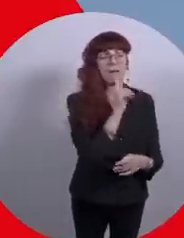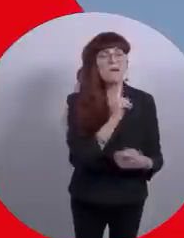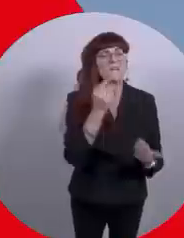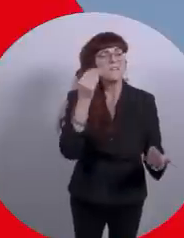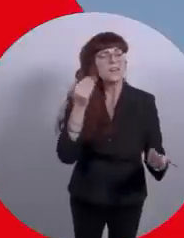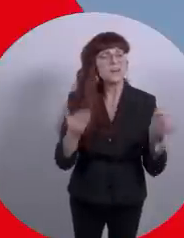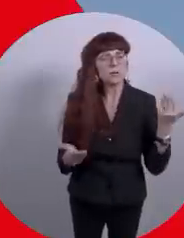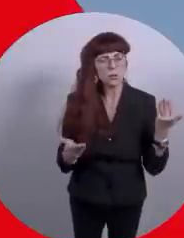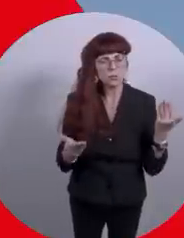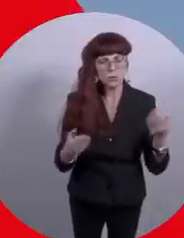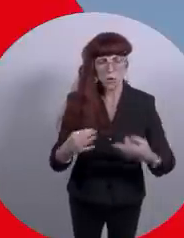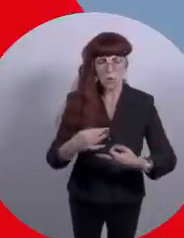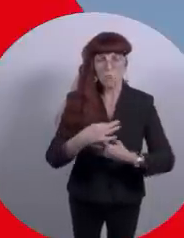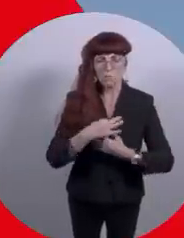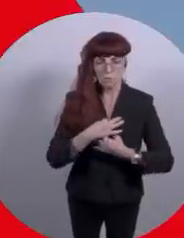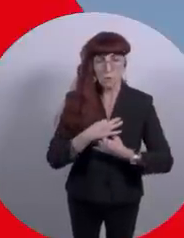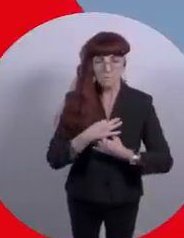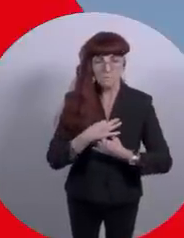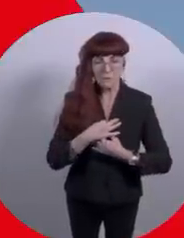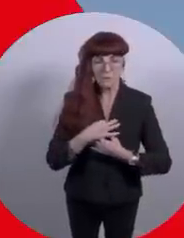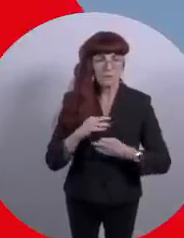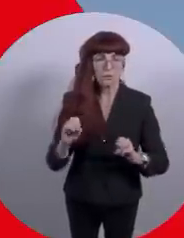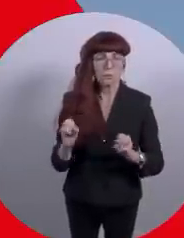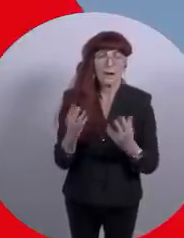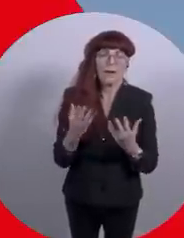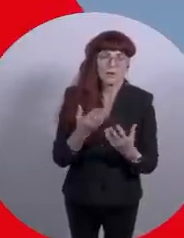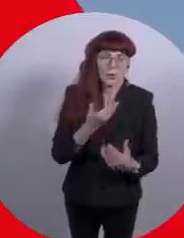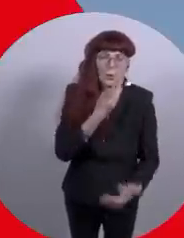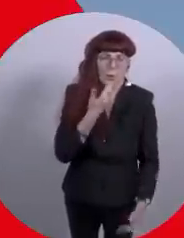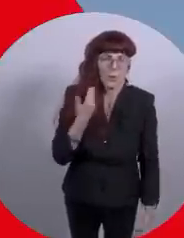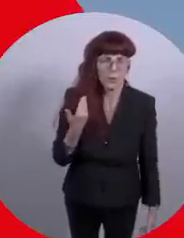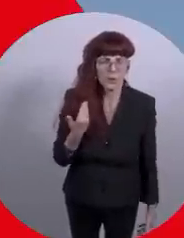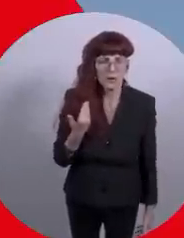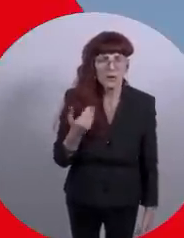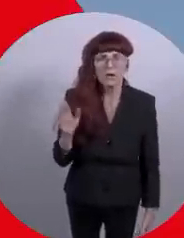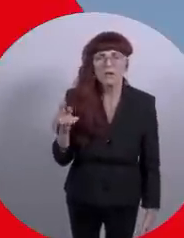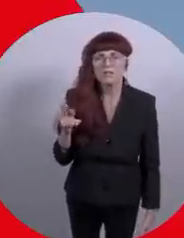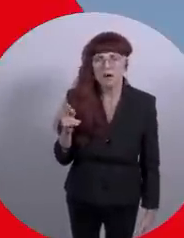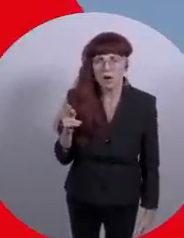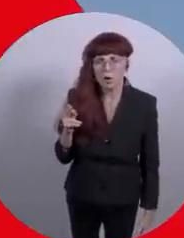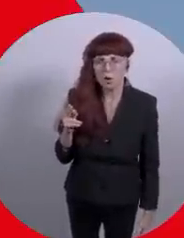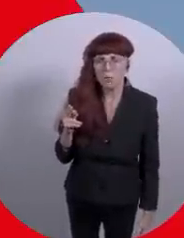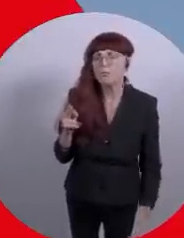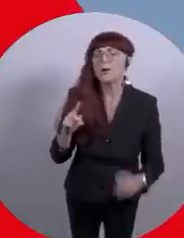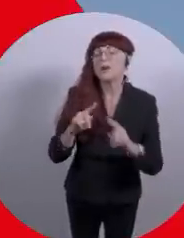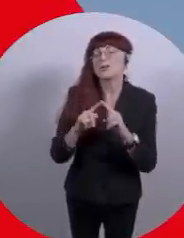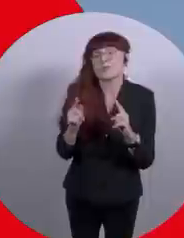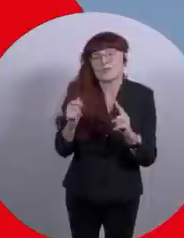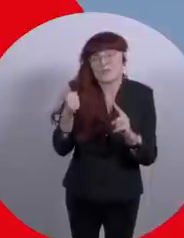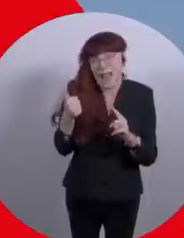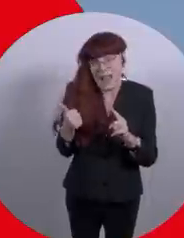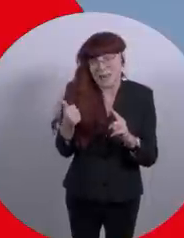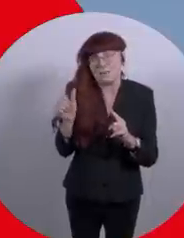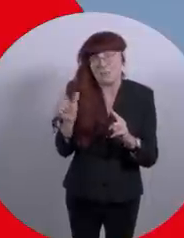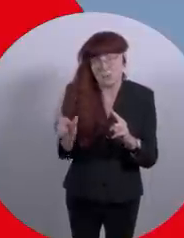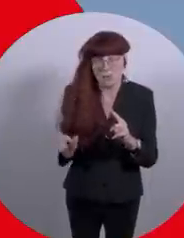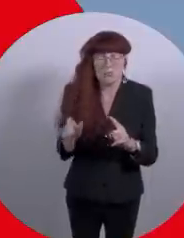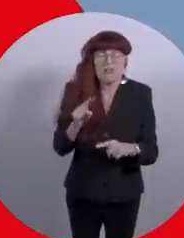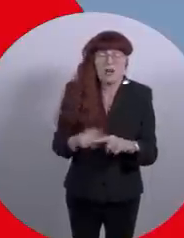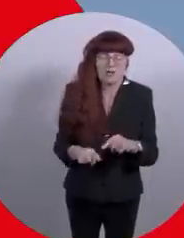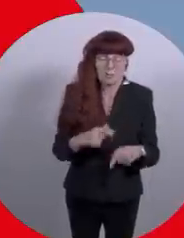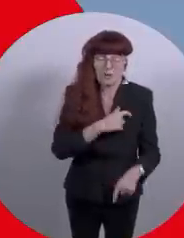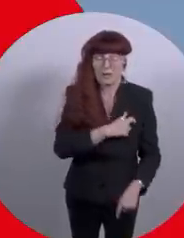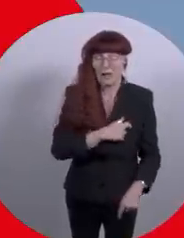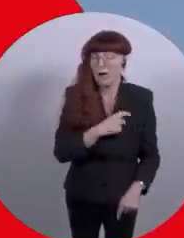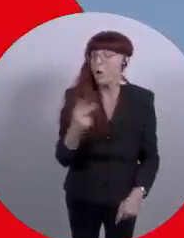des überrascht mich persönlich jetzt aber auch nicht denn sonst wäre einer von den beiden in der falschen Partei und beide haben